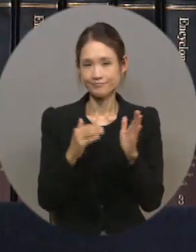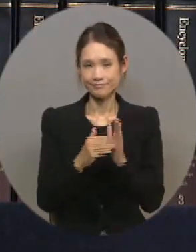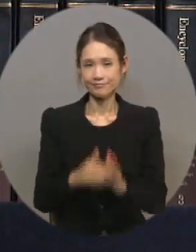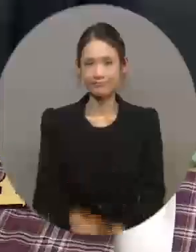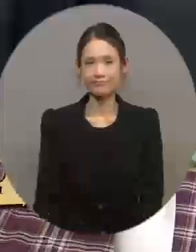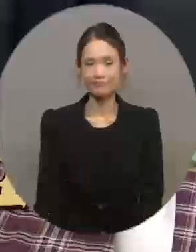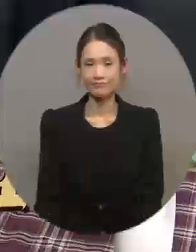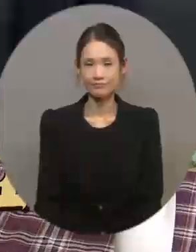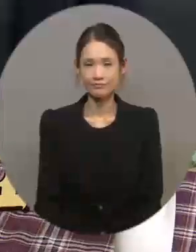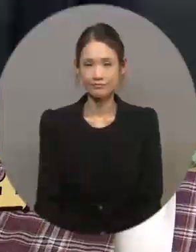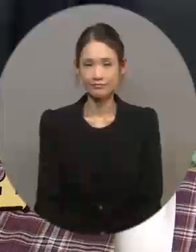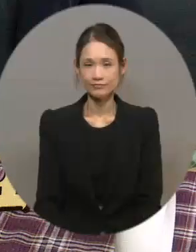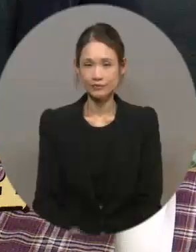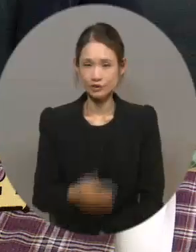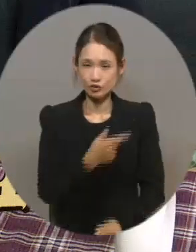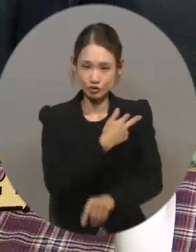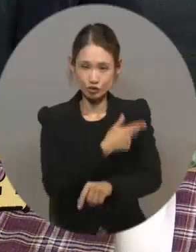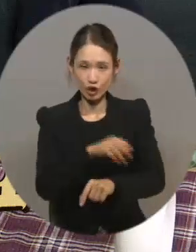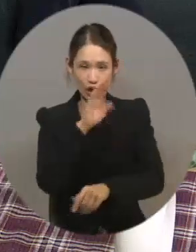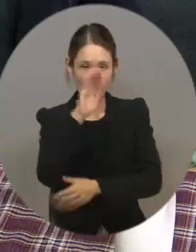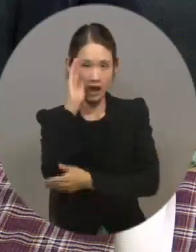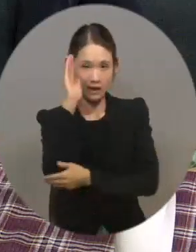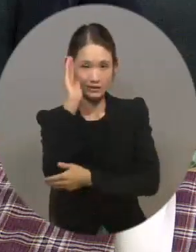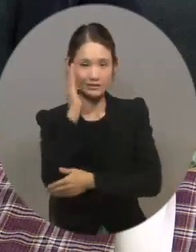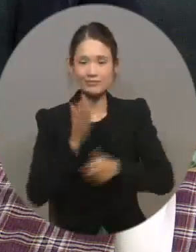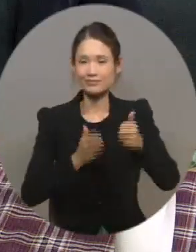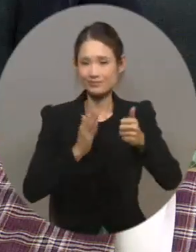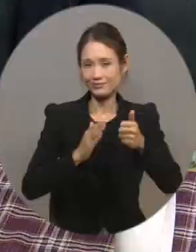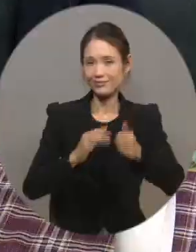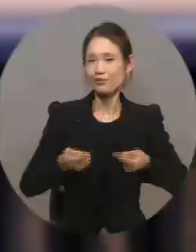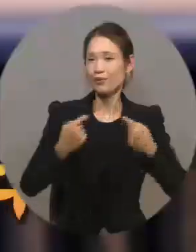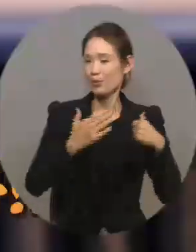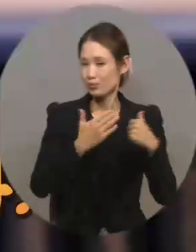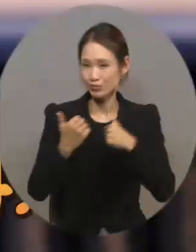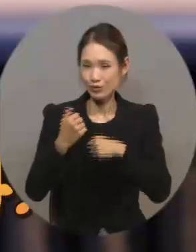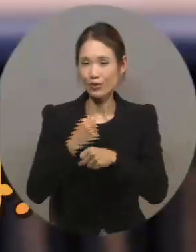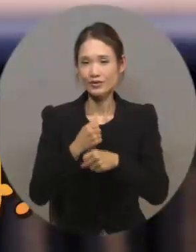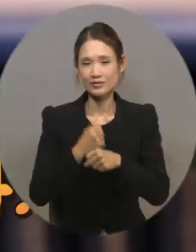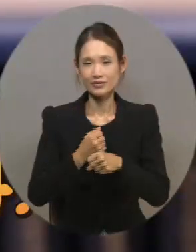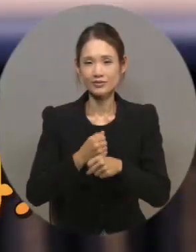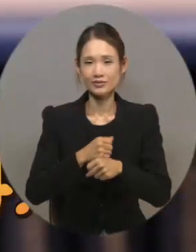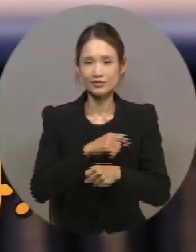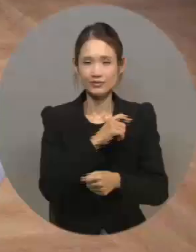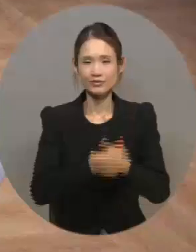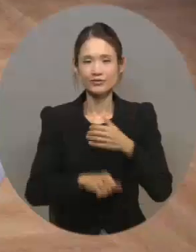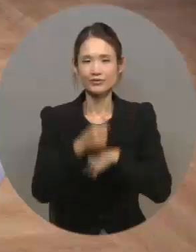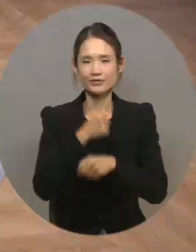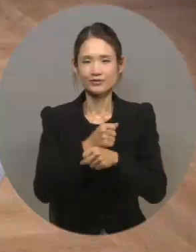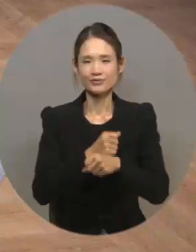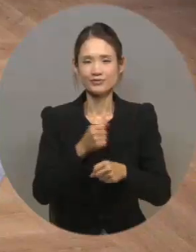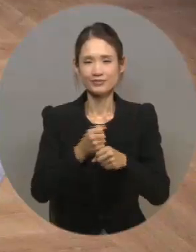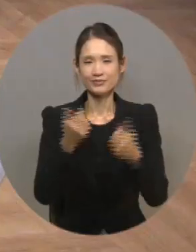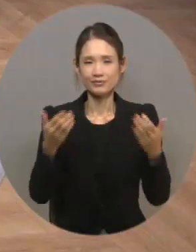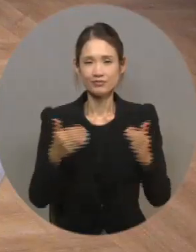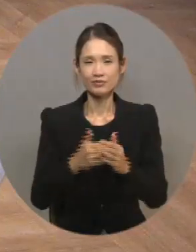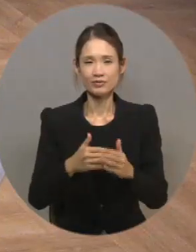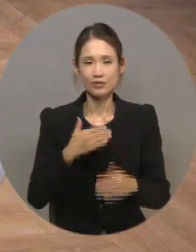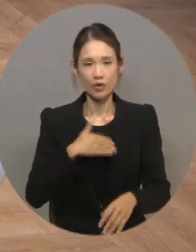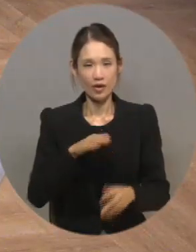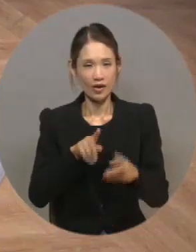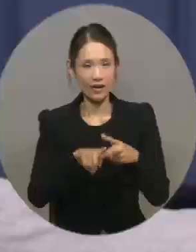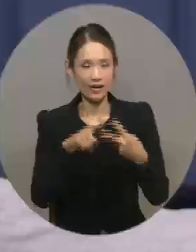한번 가서 수영 강습 한번 좀 해주시면 어떨까요? 언제든 불러주시면 네. 제가 손수급으로 만들어 놓겠습니다. 네. 저희가